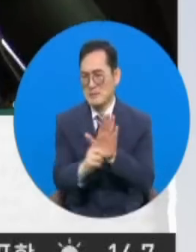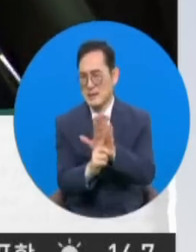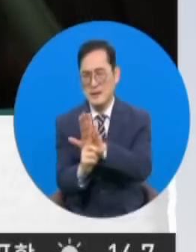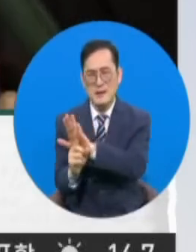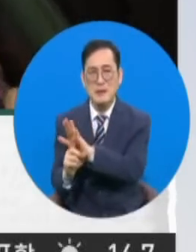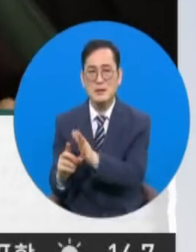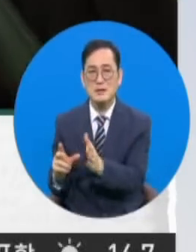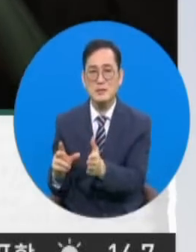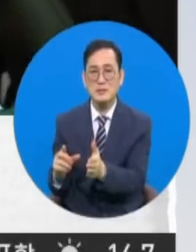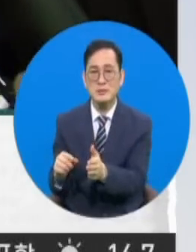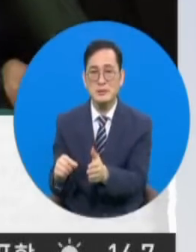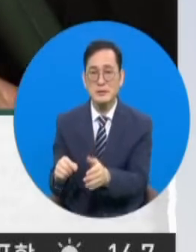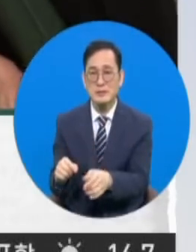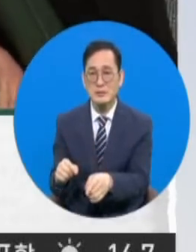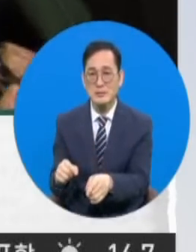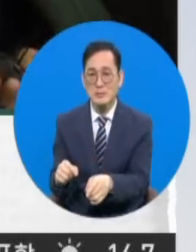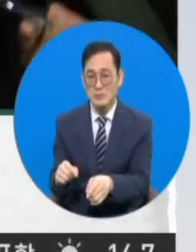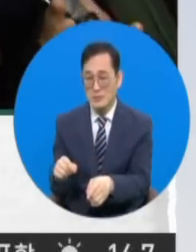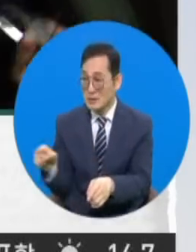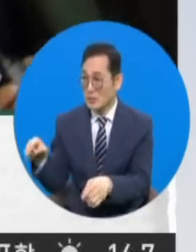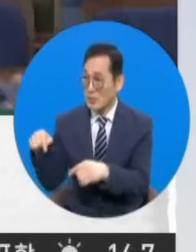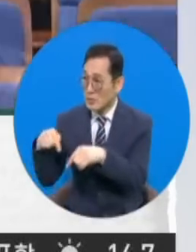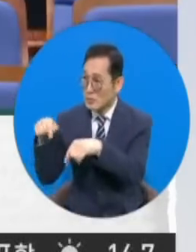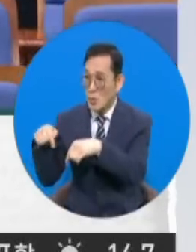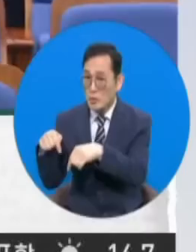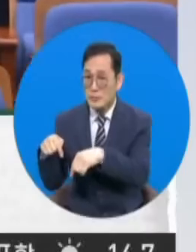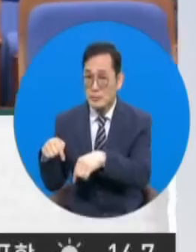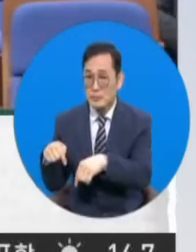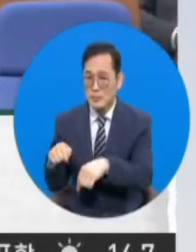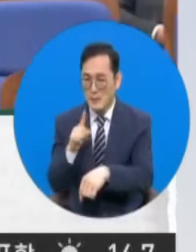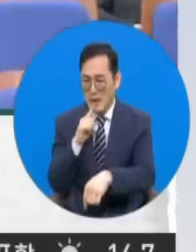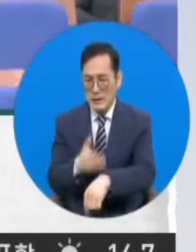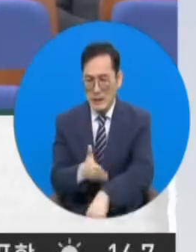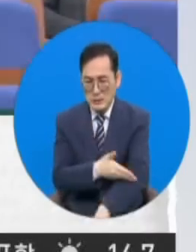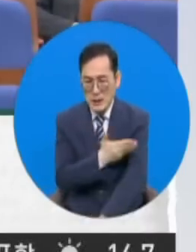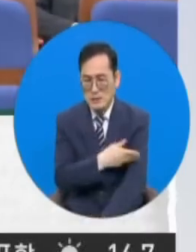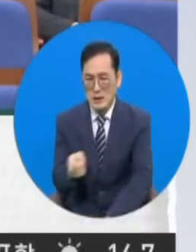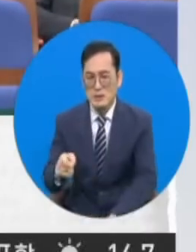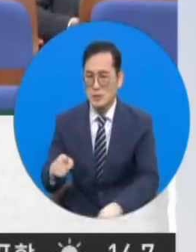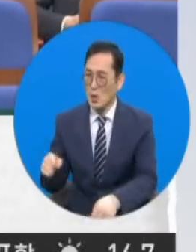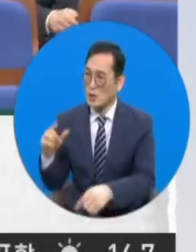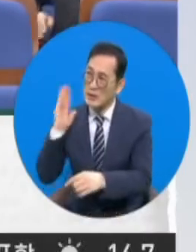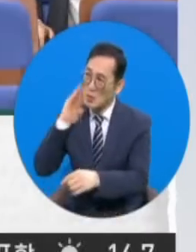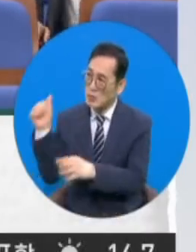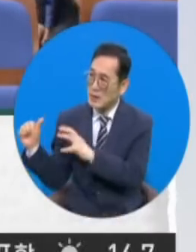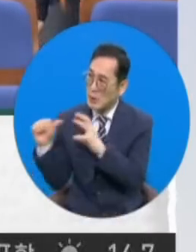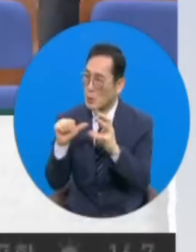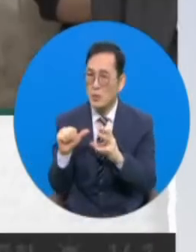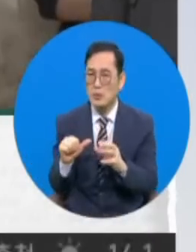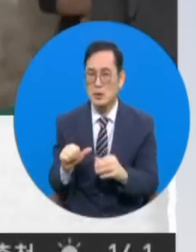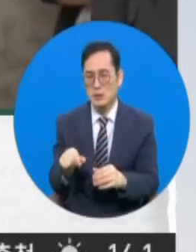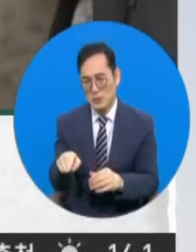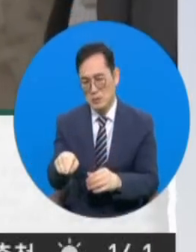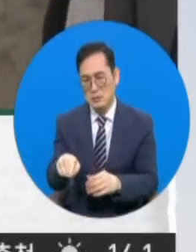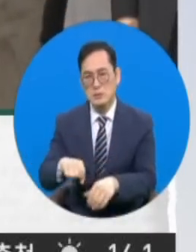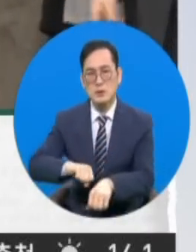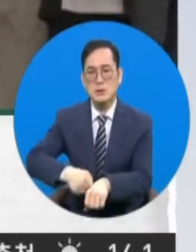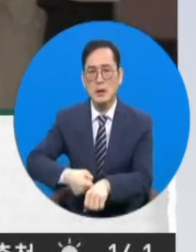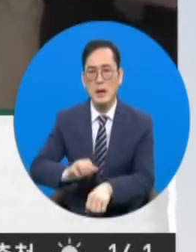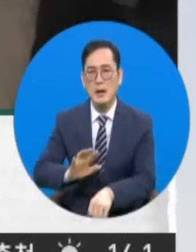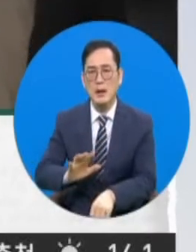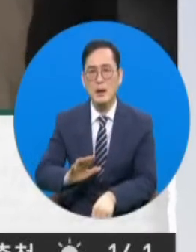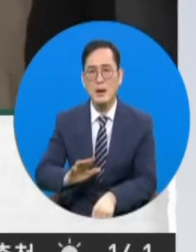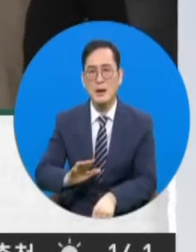상황에서 자칫 손방망이 처벌이거나 아니면 사태가 하지 않는 상황에서 아직 어떤 미온적인 징계가 나왔다고